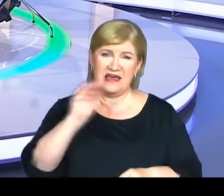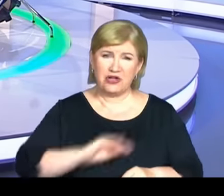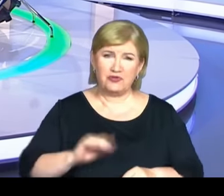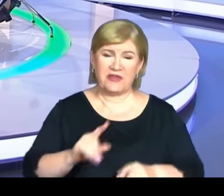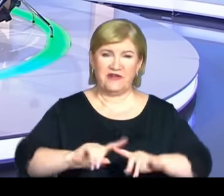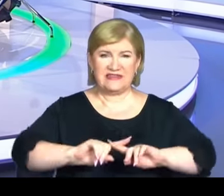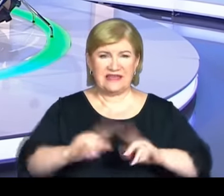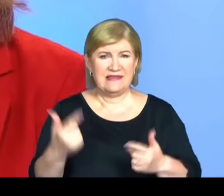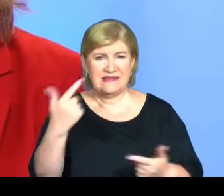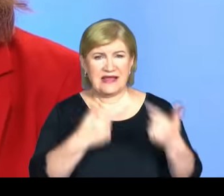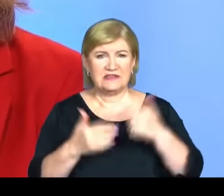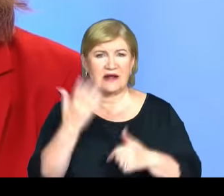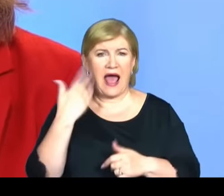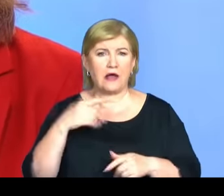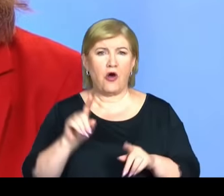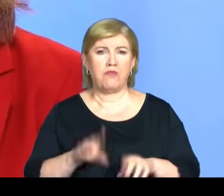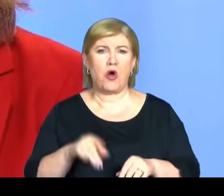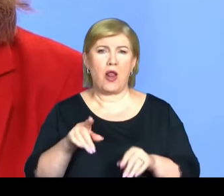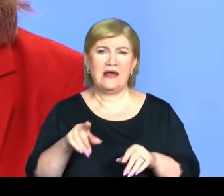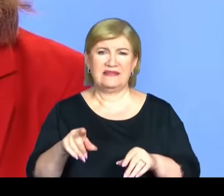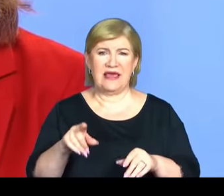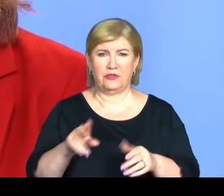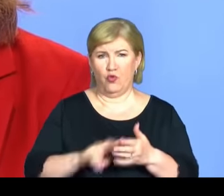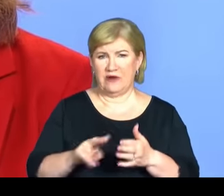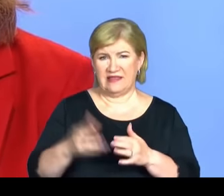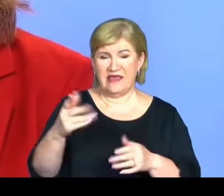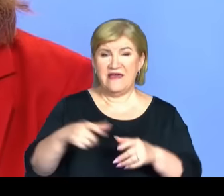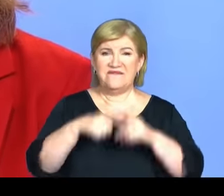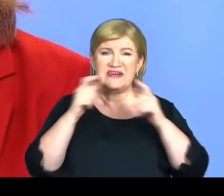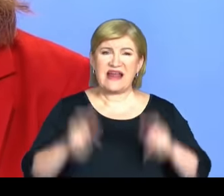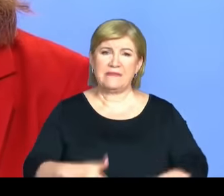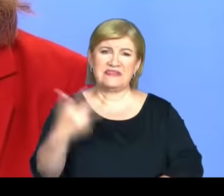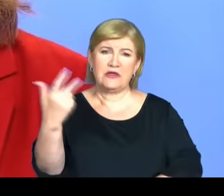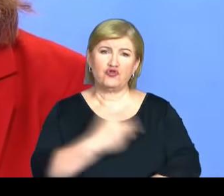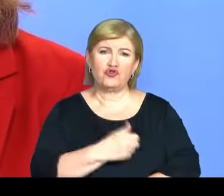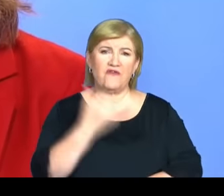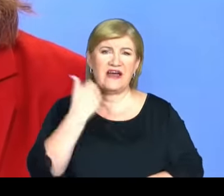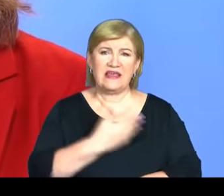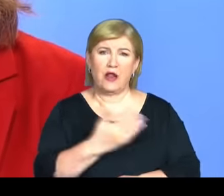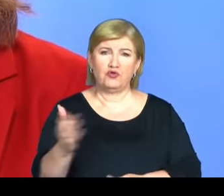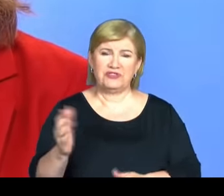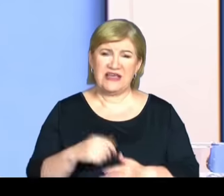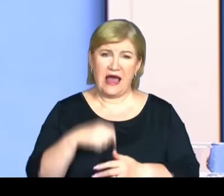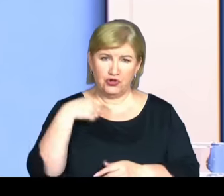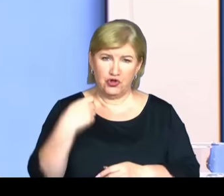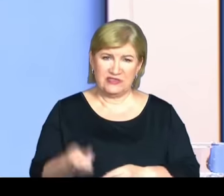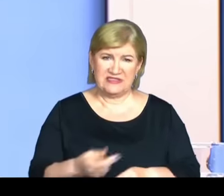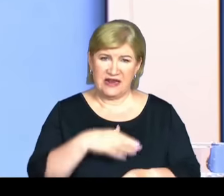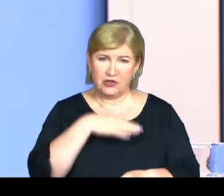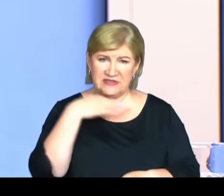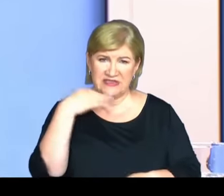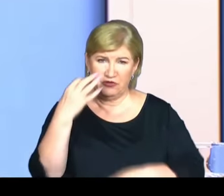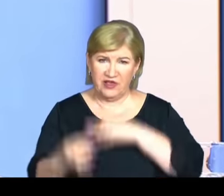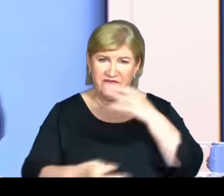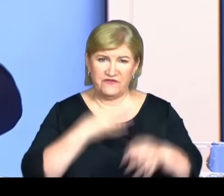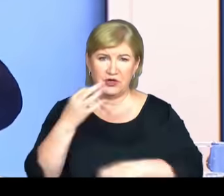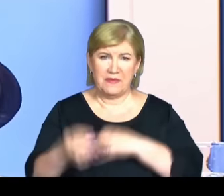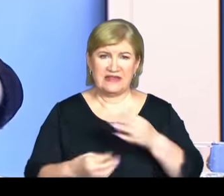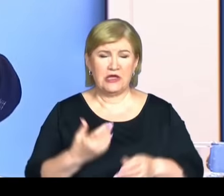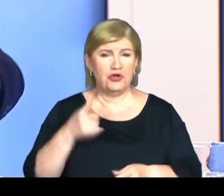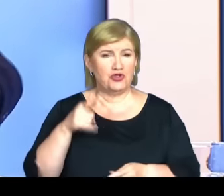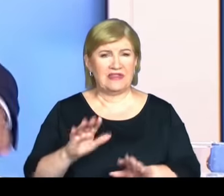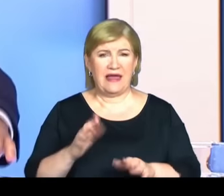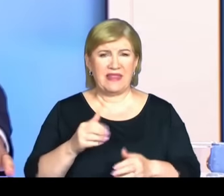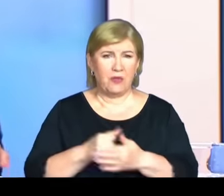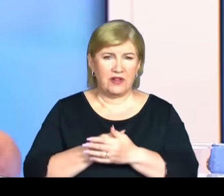názor, ako bol ten štábny? Či v rámci očkovania ľudia teda dostali dostatok informácií? Či tam nebol ten